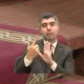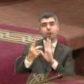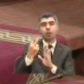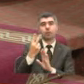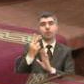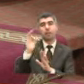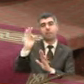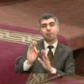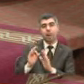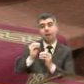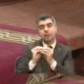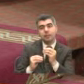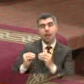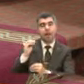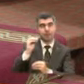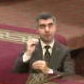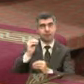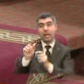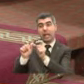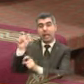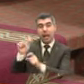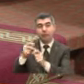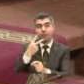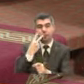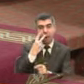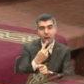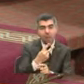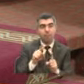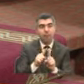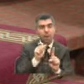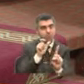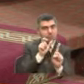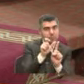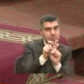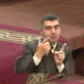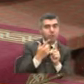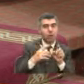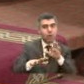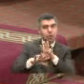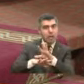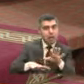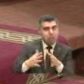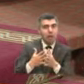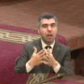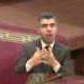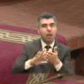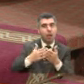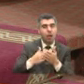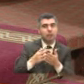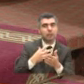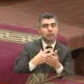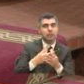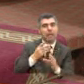كاين إقبال. ملي كيشوفوا الناس كاين تنظيم وكاين الحفاظ على الجوانب الاجتماعيه والجوانب السيكولوجيه والنفسيه الى غير ذلك،